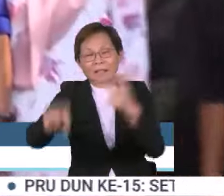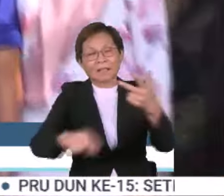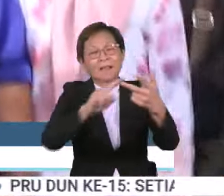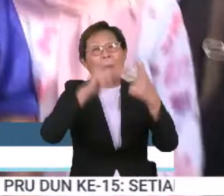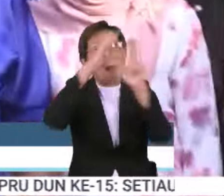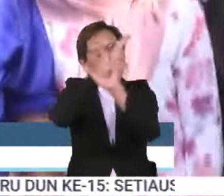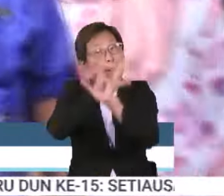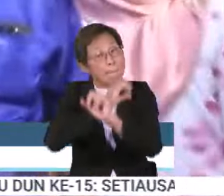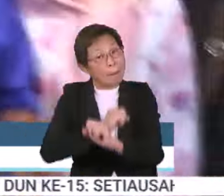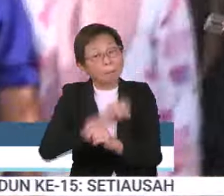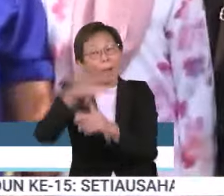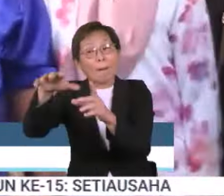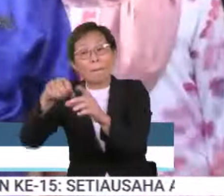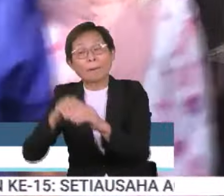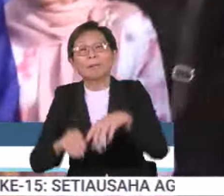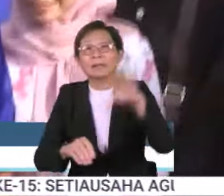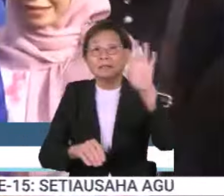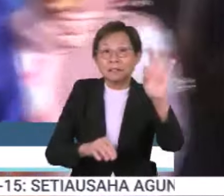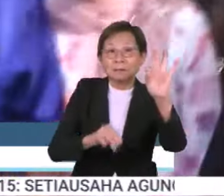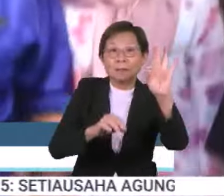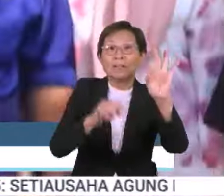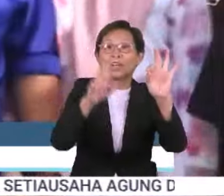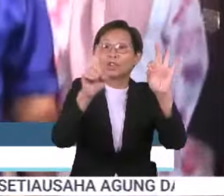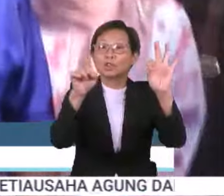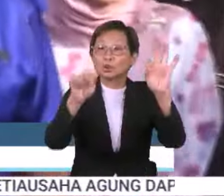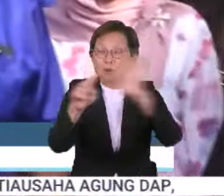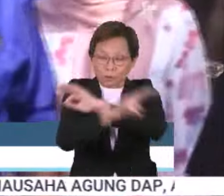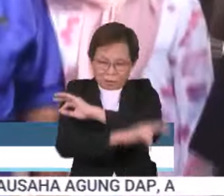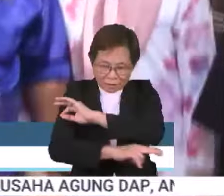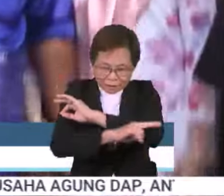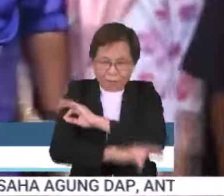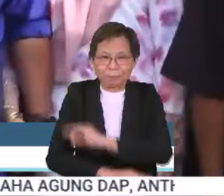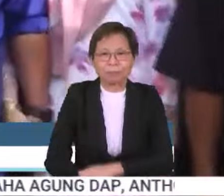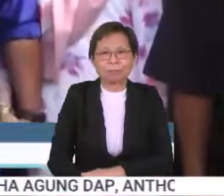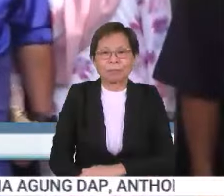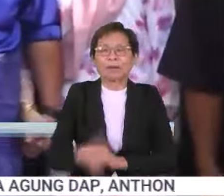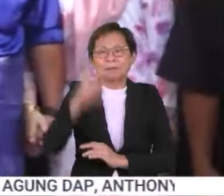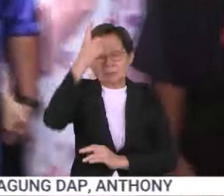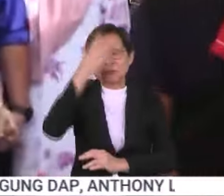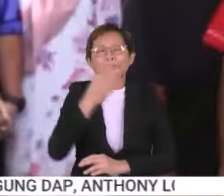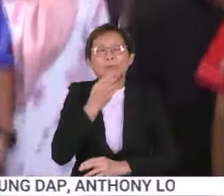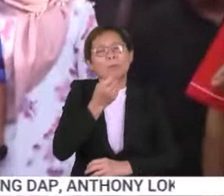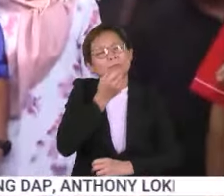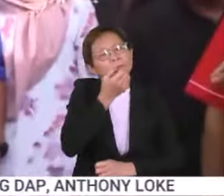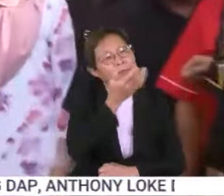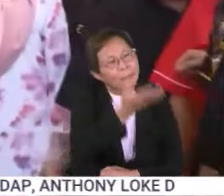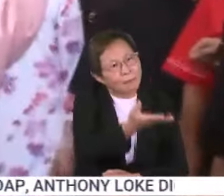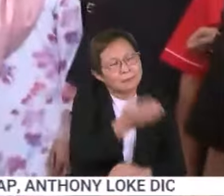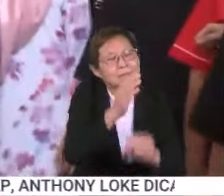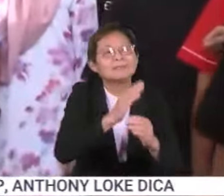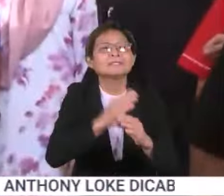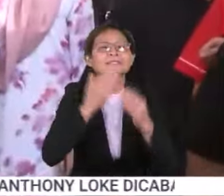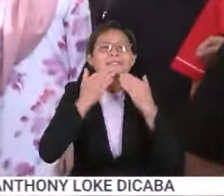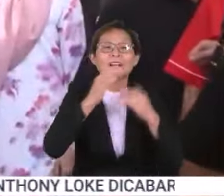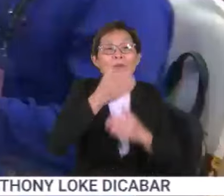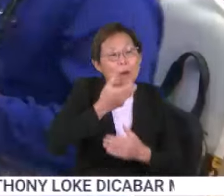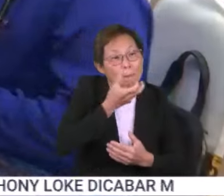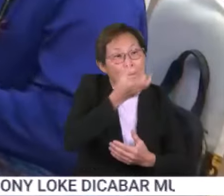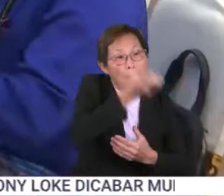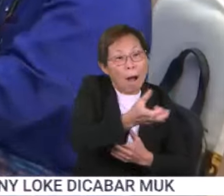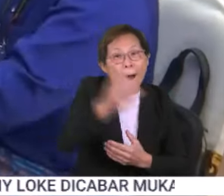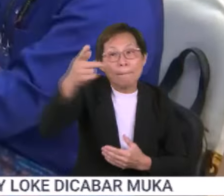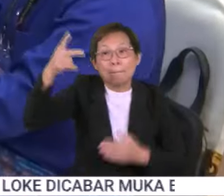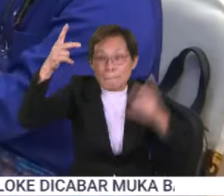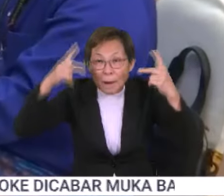dan Ampang melibatkan 9 Dewan Undangan Negeri Dun. Beliau turut menzahirkan penghargaan kepada Premier Sarawak Abang Johari Tun